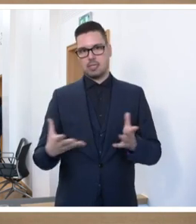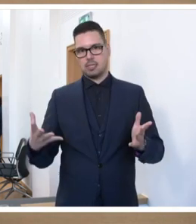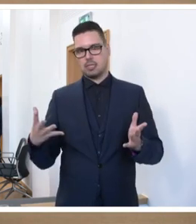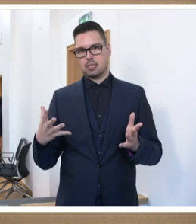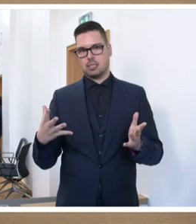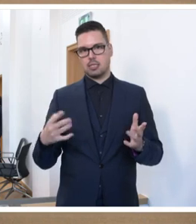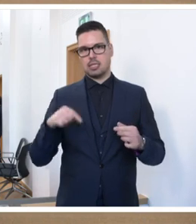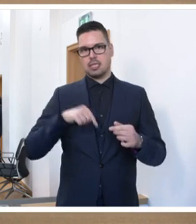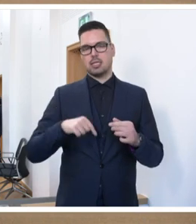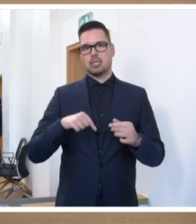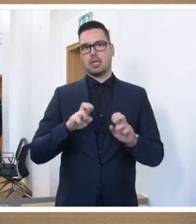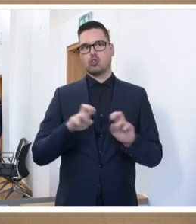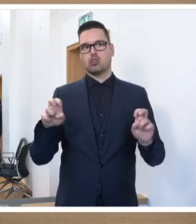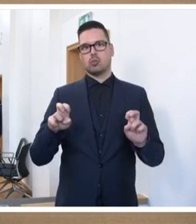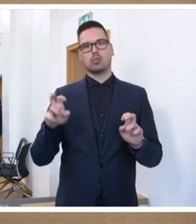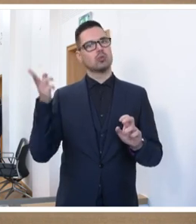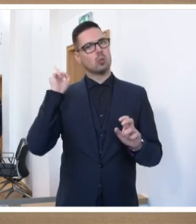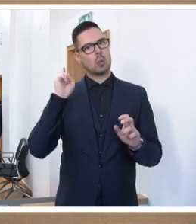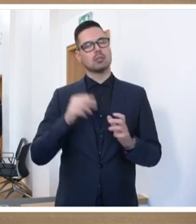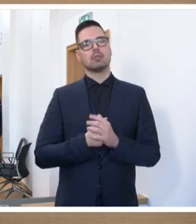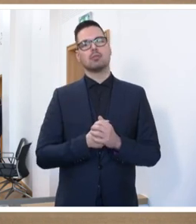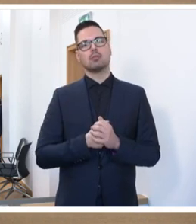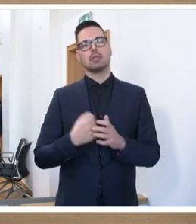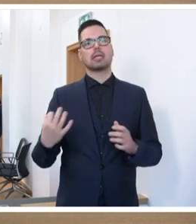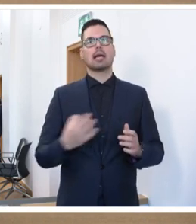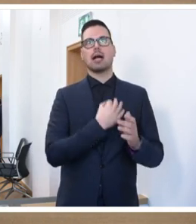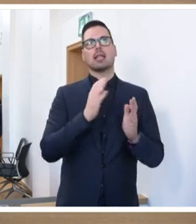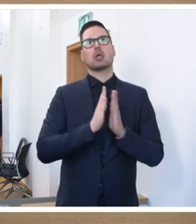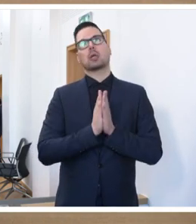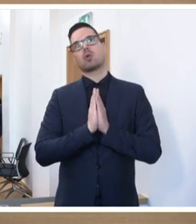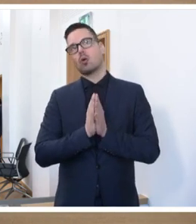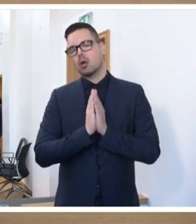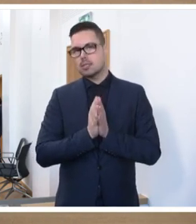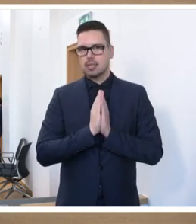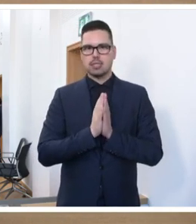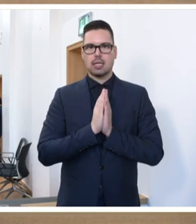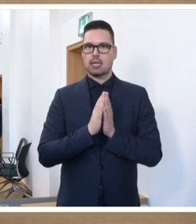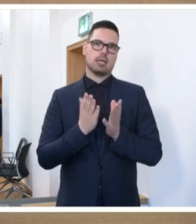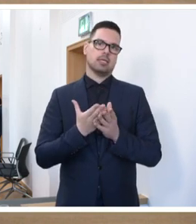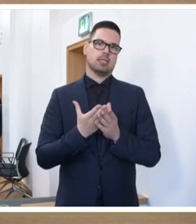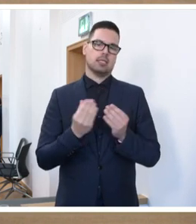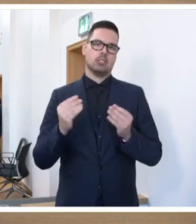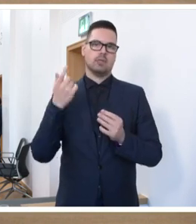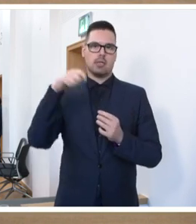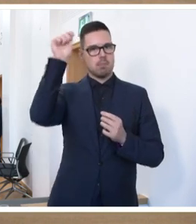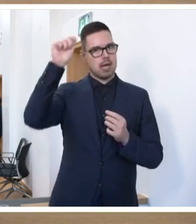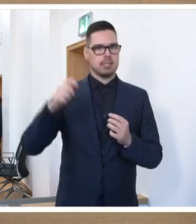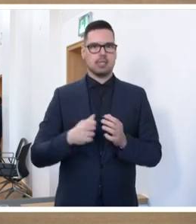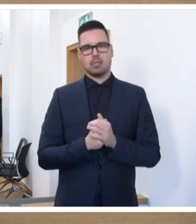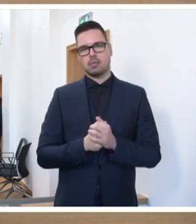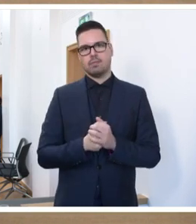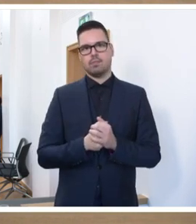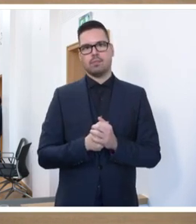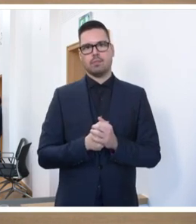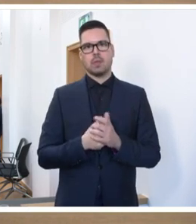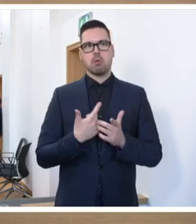Tagen im Innenausschuss von unserem Innenminister gehört, dass wir im Saarland Gott sei Dank nichts Vergleichbares mit Berlin erleben mussten, sondern es